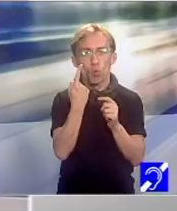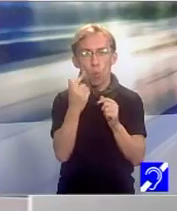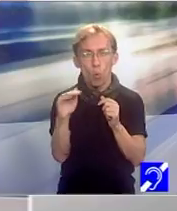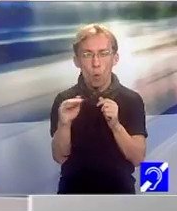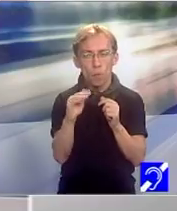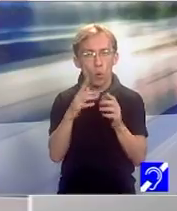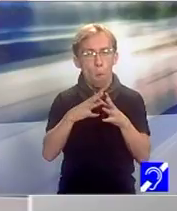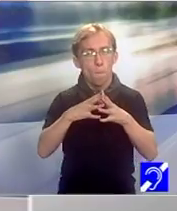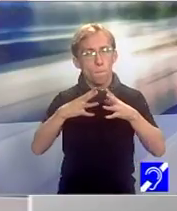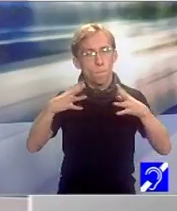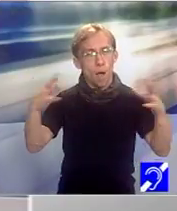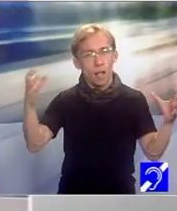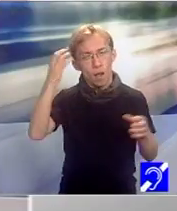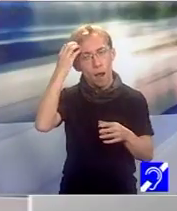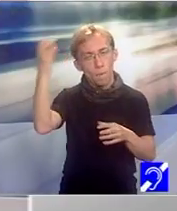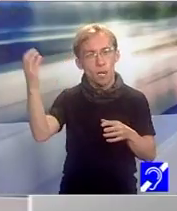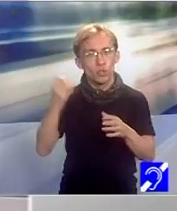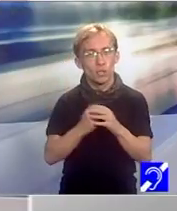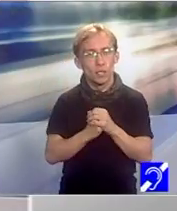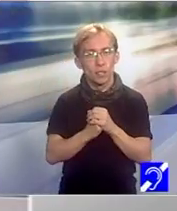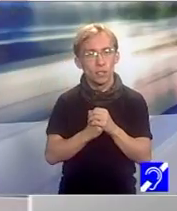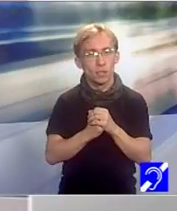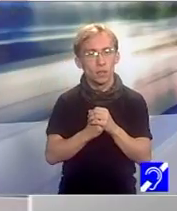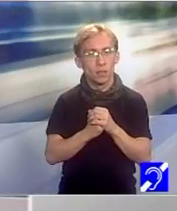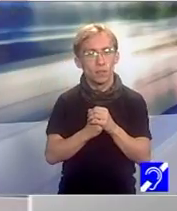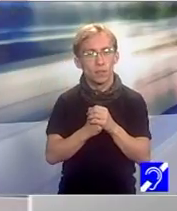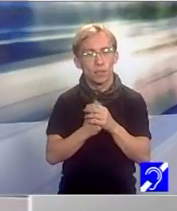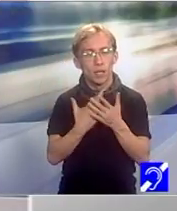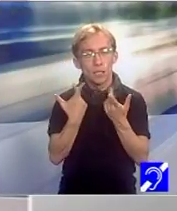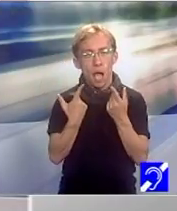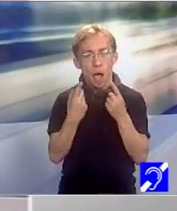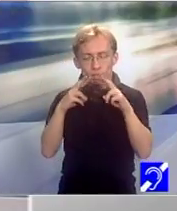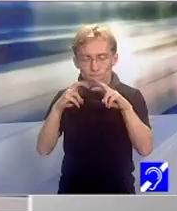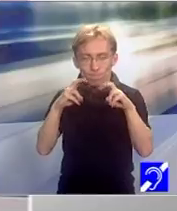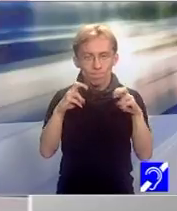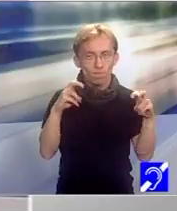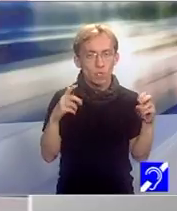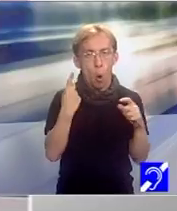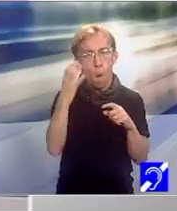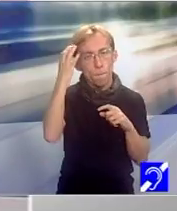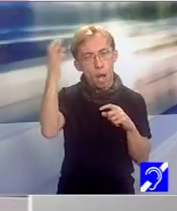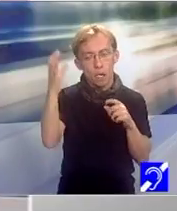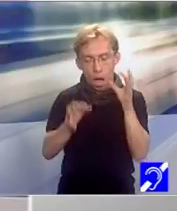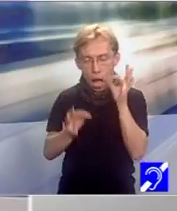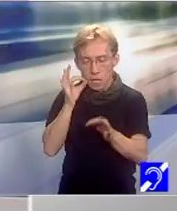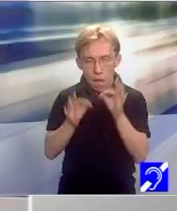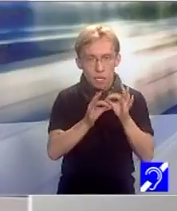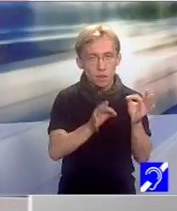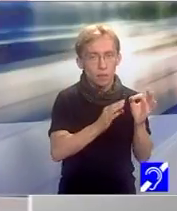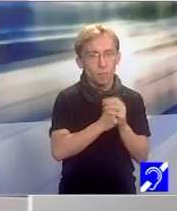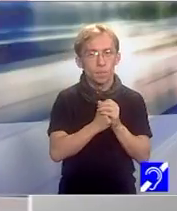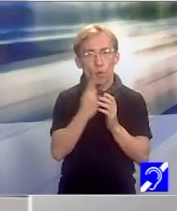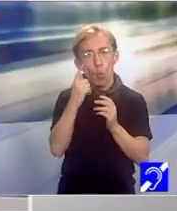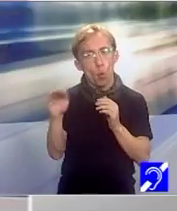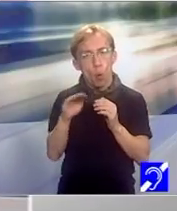capacitate de a sintetiza, o mare capacitate analitică. Este un